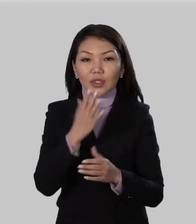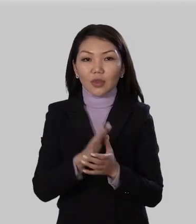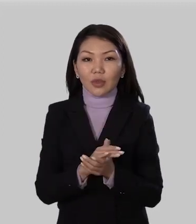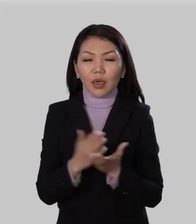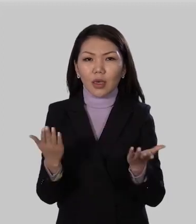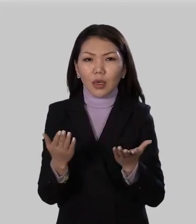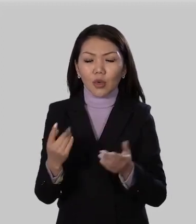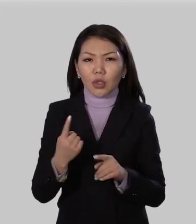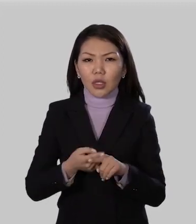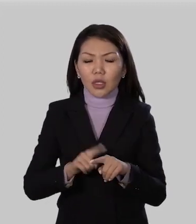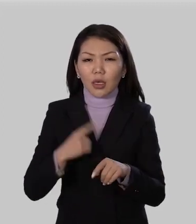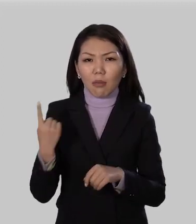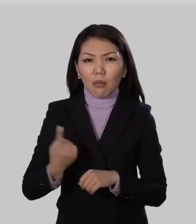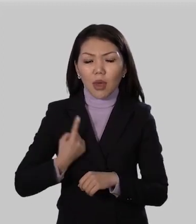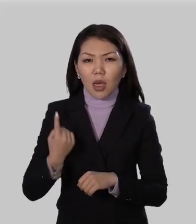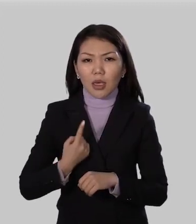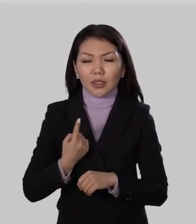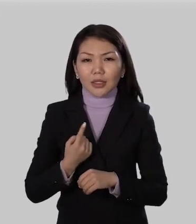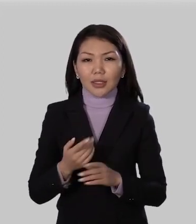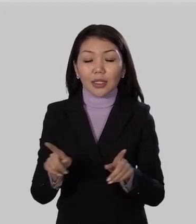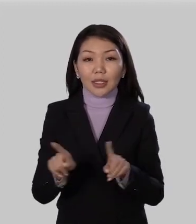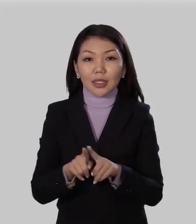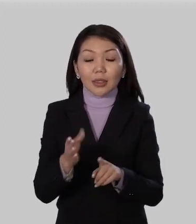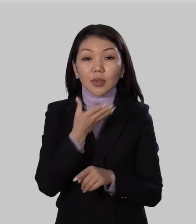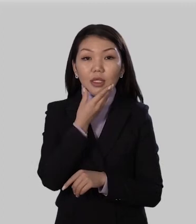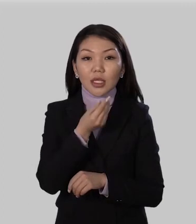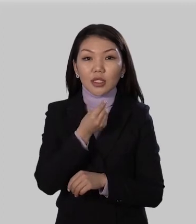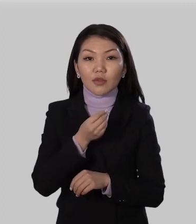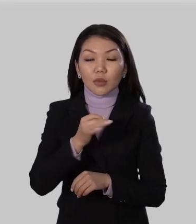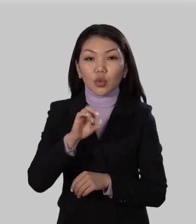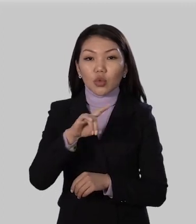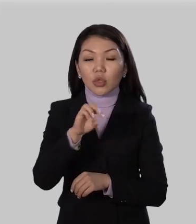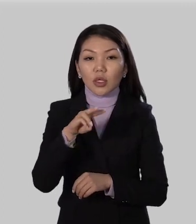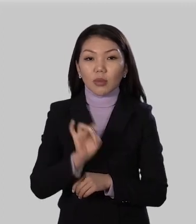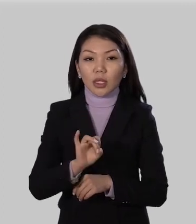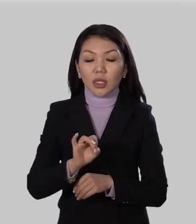Какой это мастер расписал все стекла такими искусными узорами?